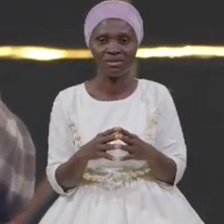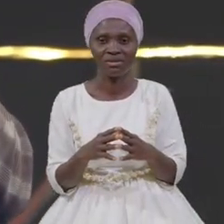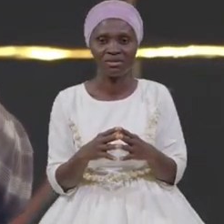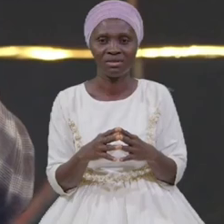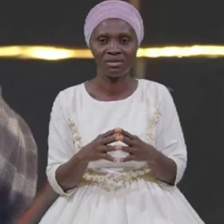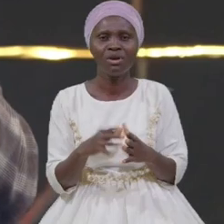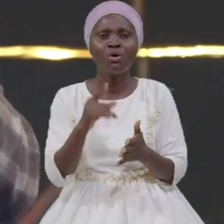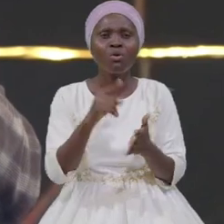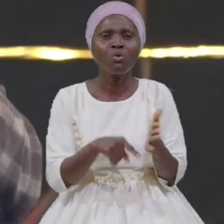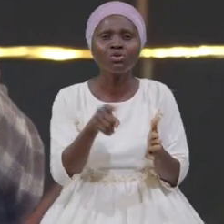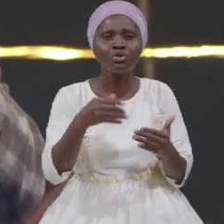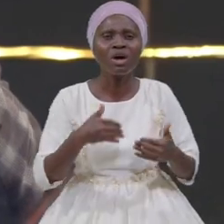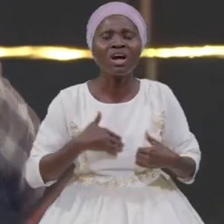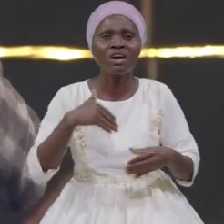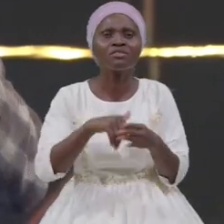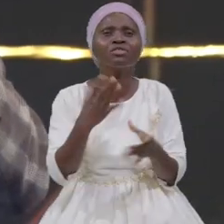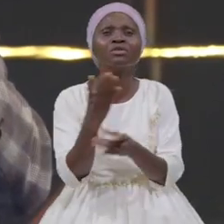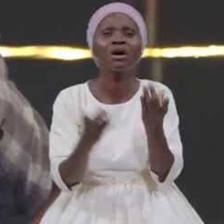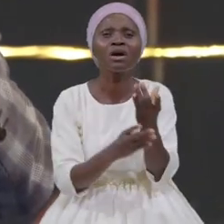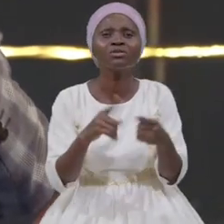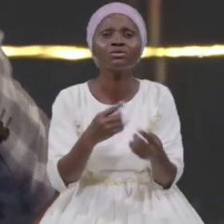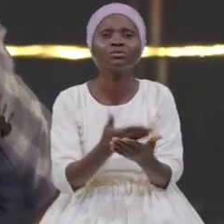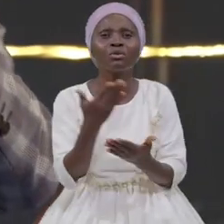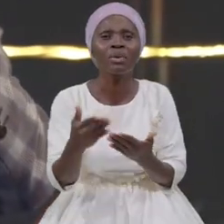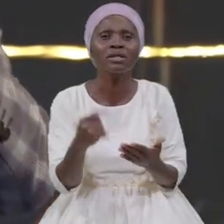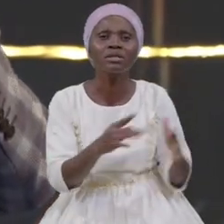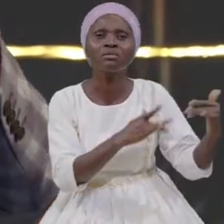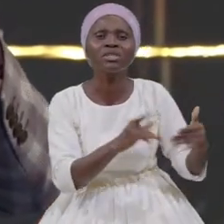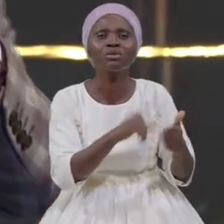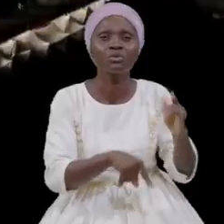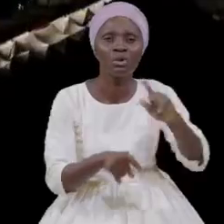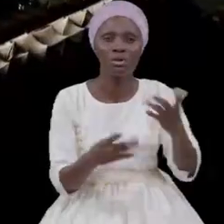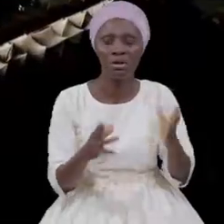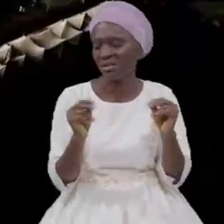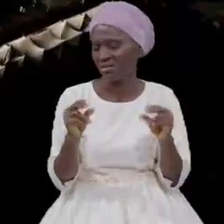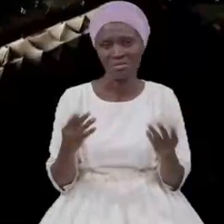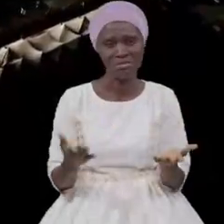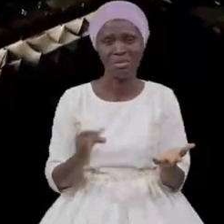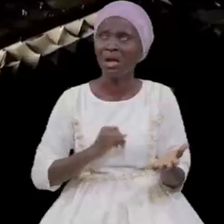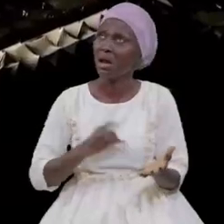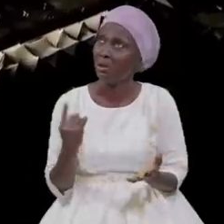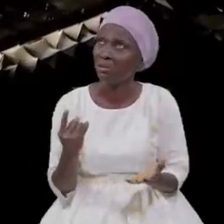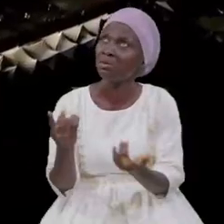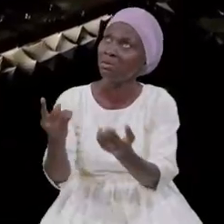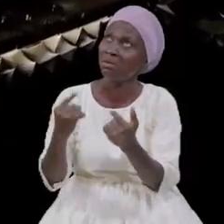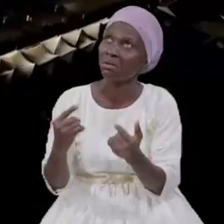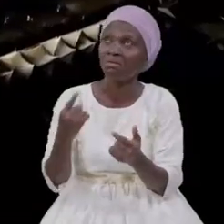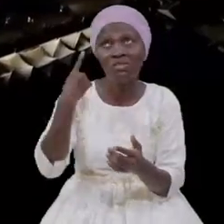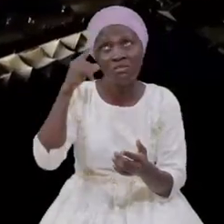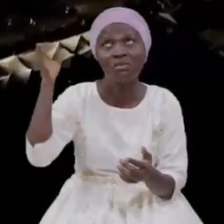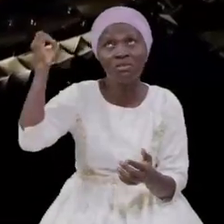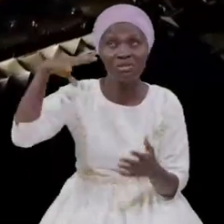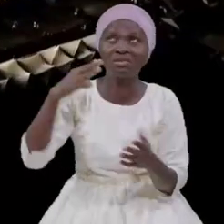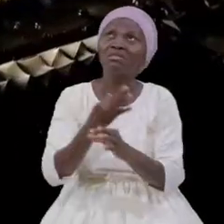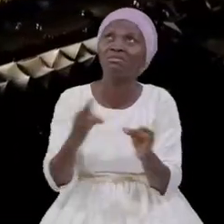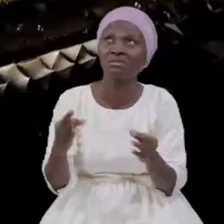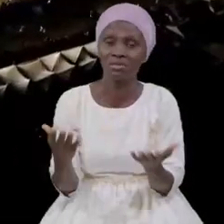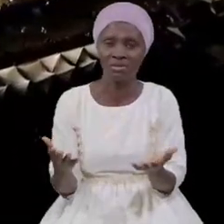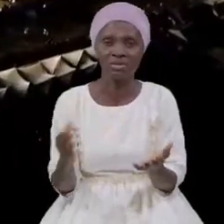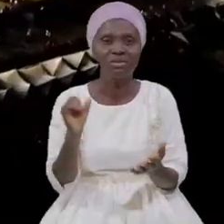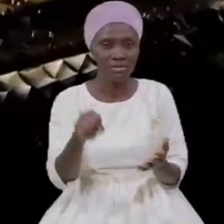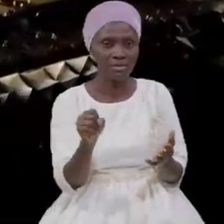Qu'est-ce que tu as dans tes mains pour acheter la miséricorde? Rien. Je viens pour la grâce, gratuit,